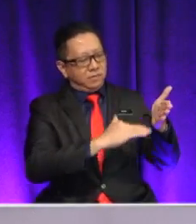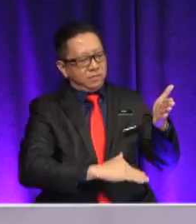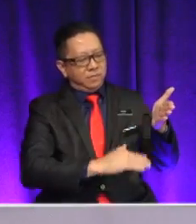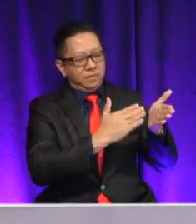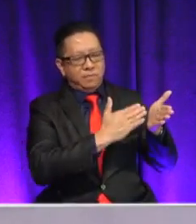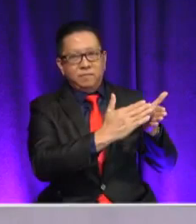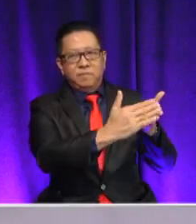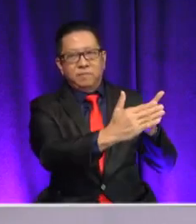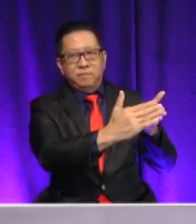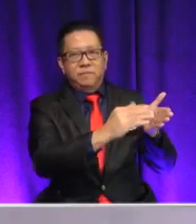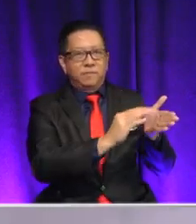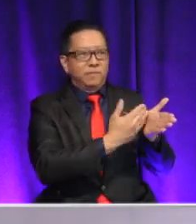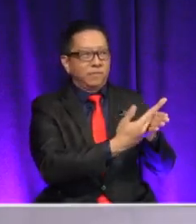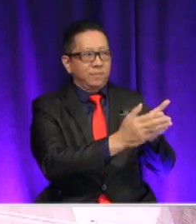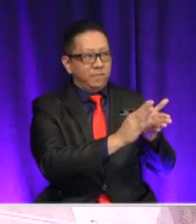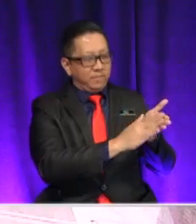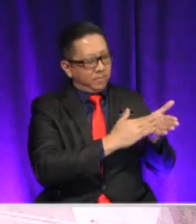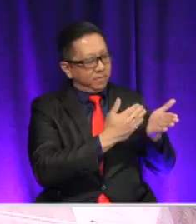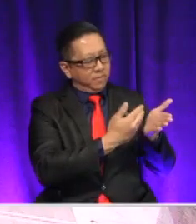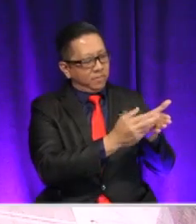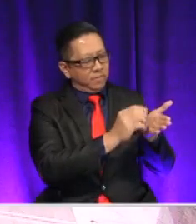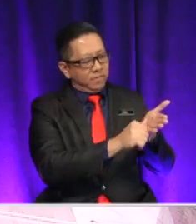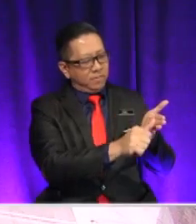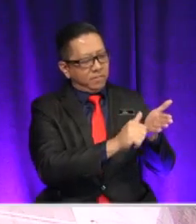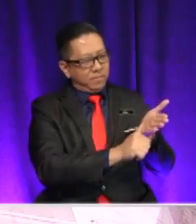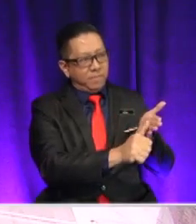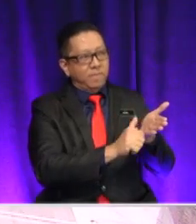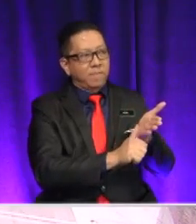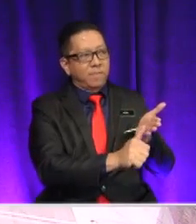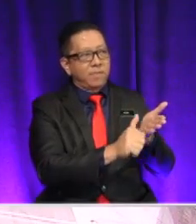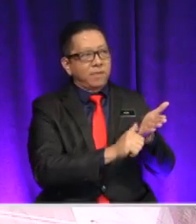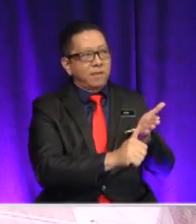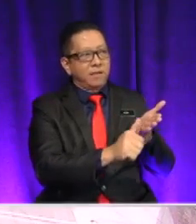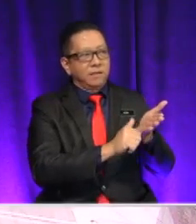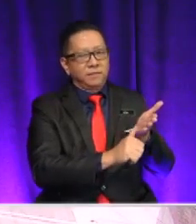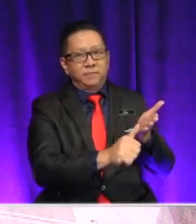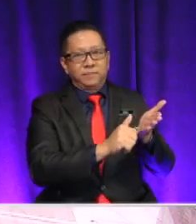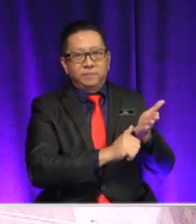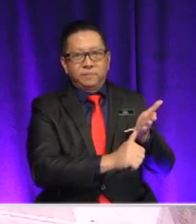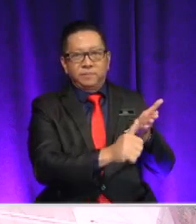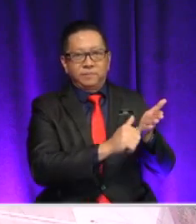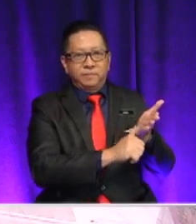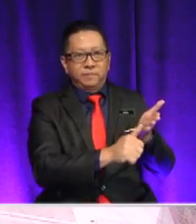even buat dulu dan kita akan sendiri